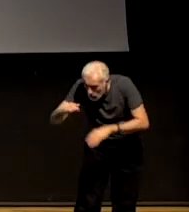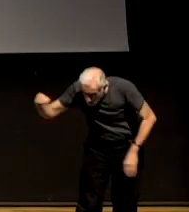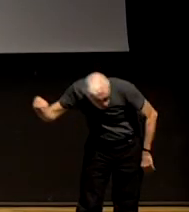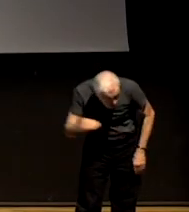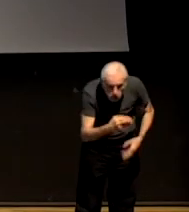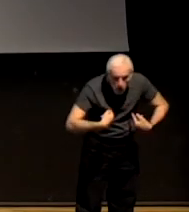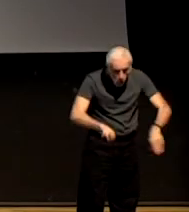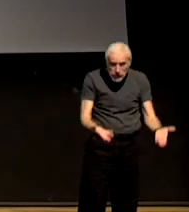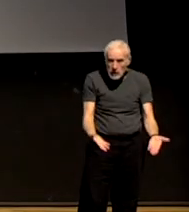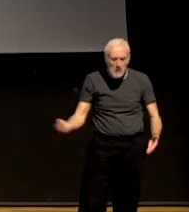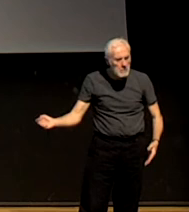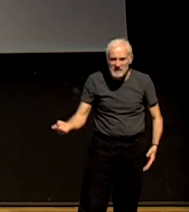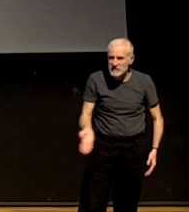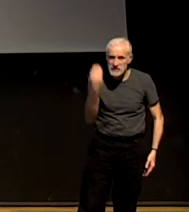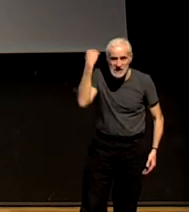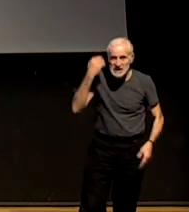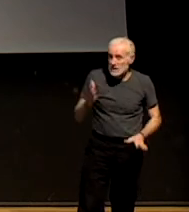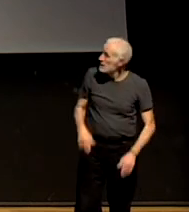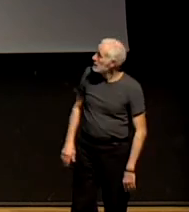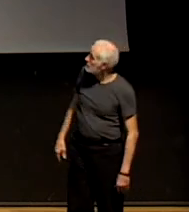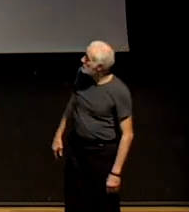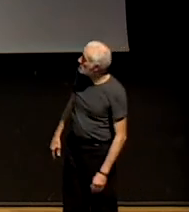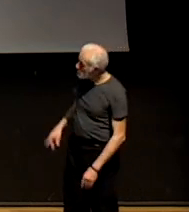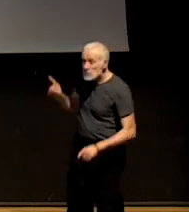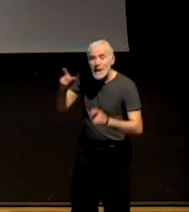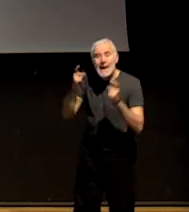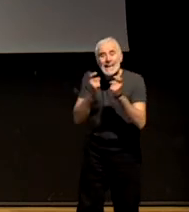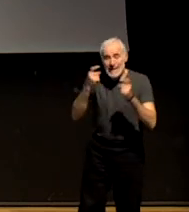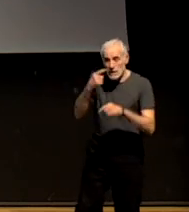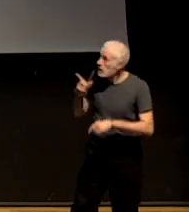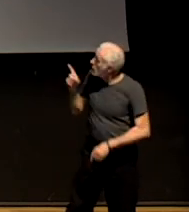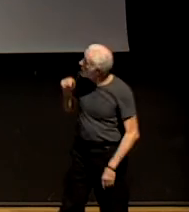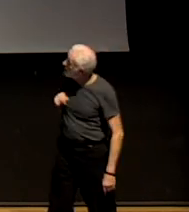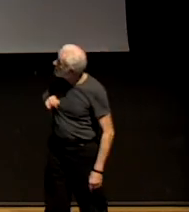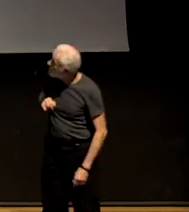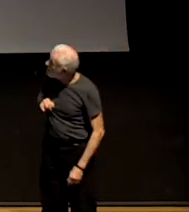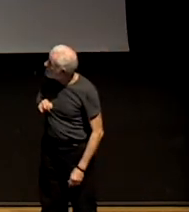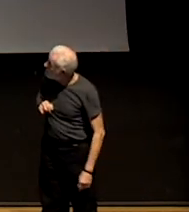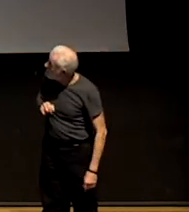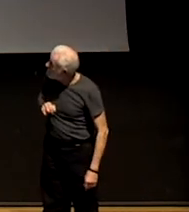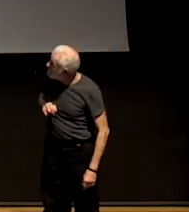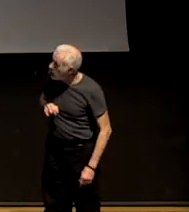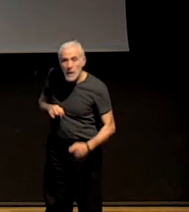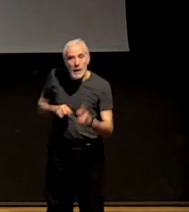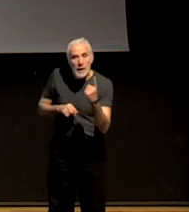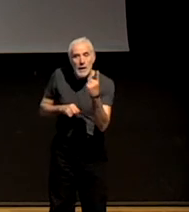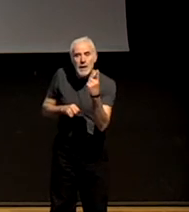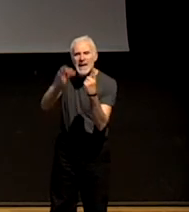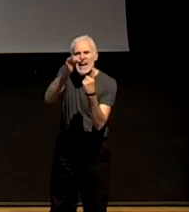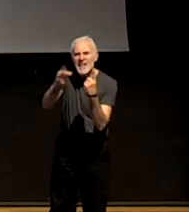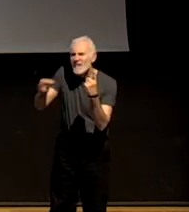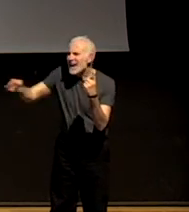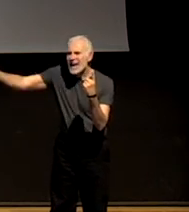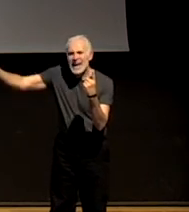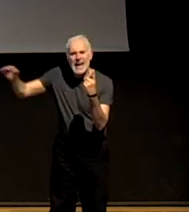qui met en place en protège les files sur un mètre ou deux avec des caches c'est à dire que l'oiseau vient se poser maintenant